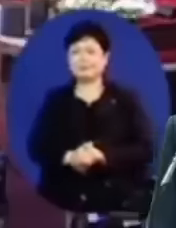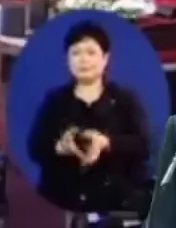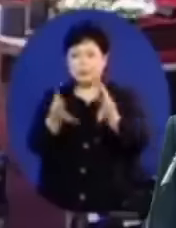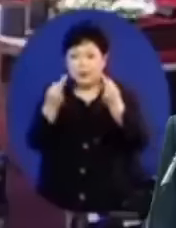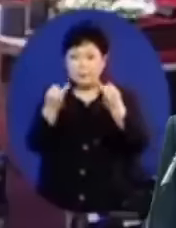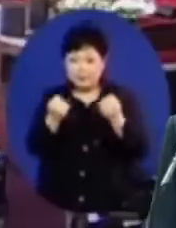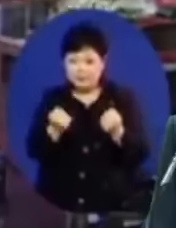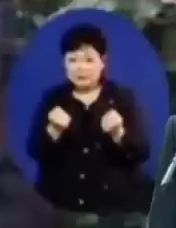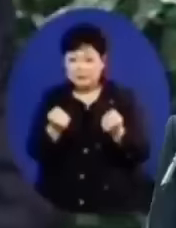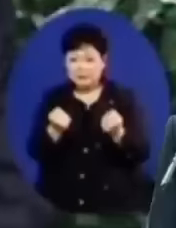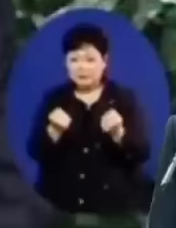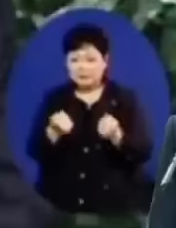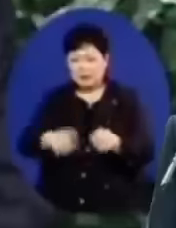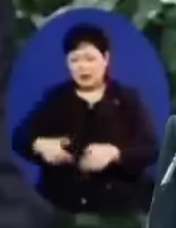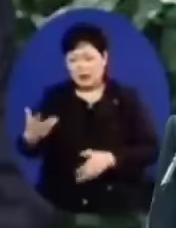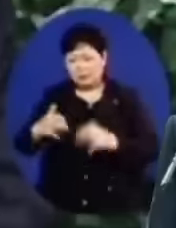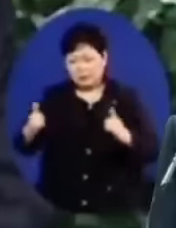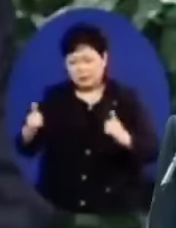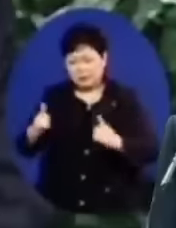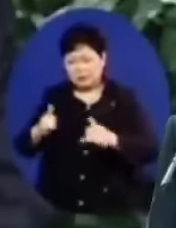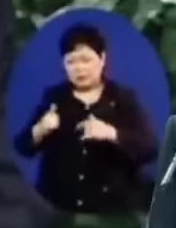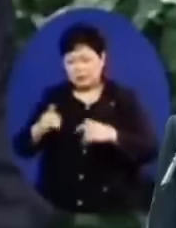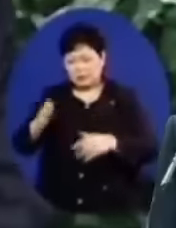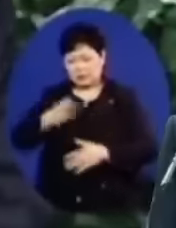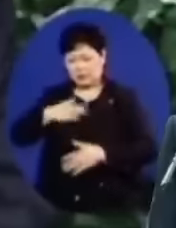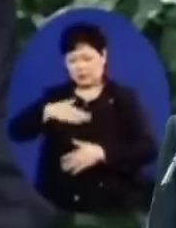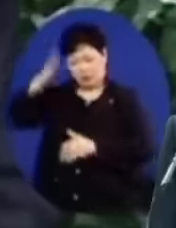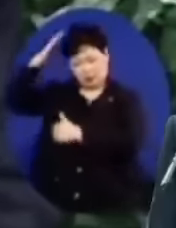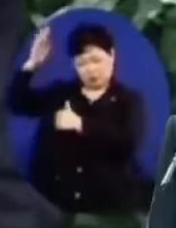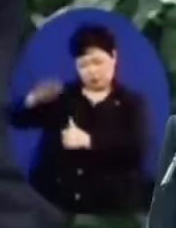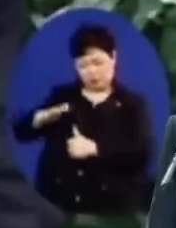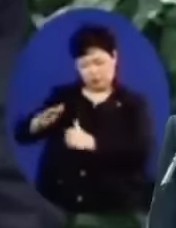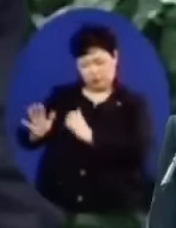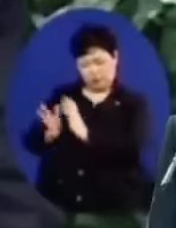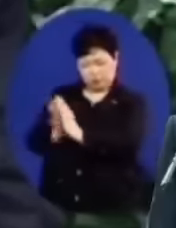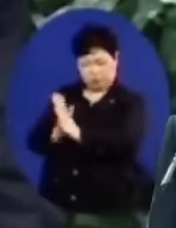많은 환자들이 제게 안수기도 받으러 오는 것입니다.